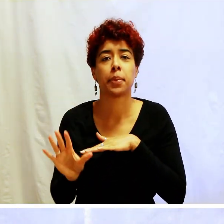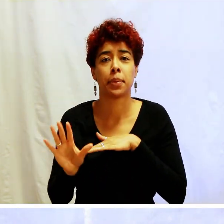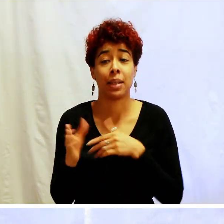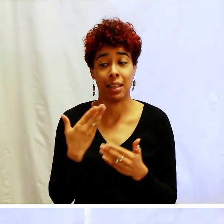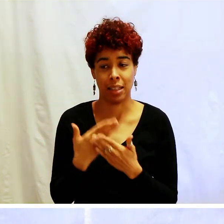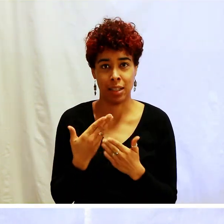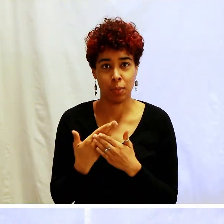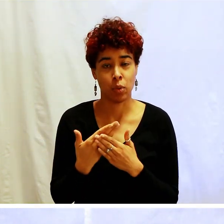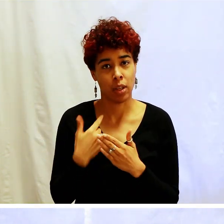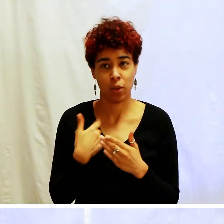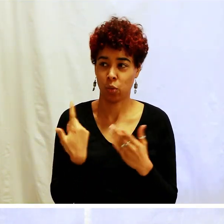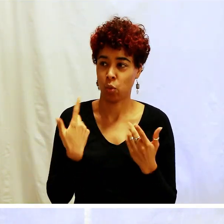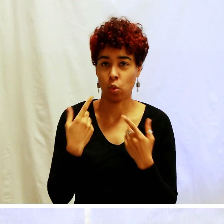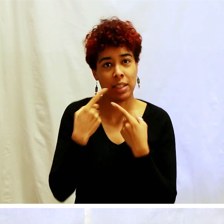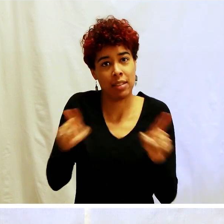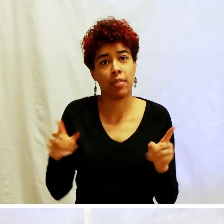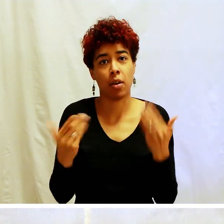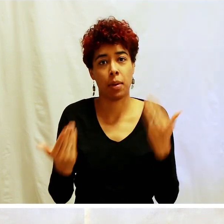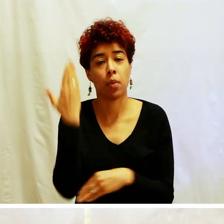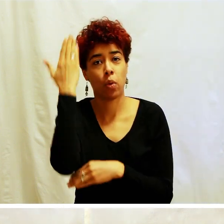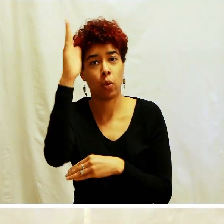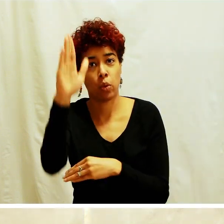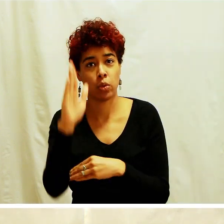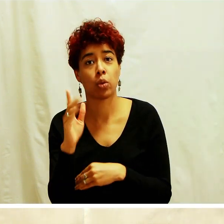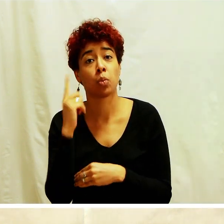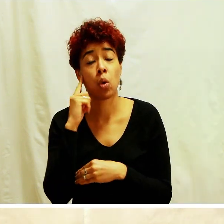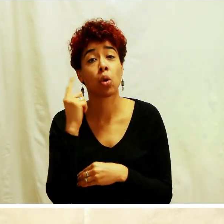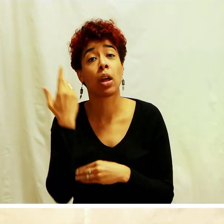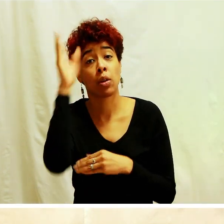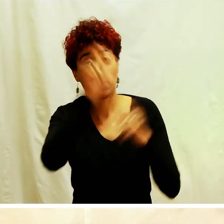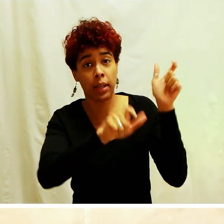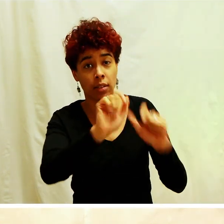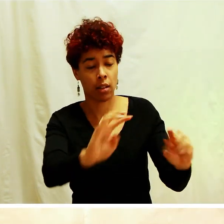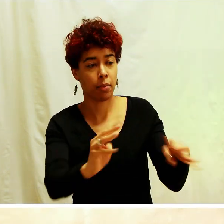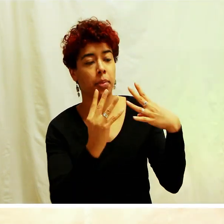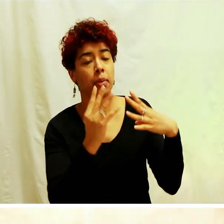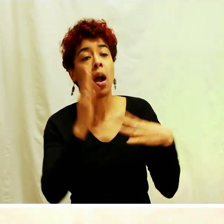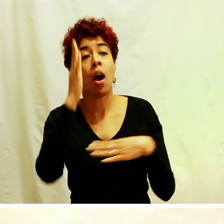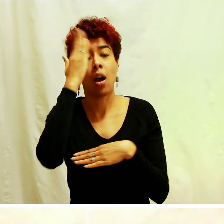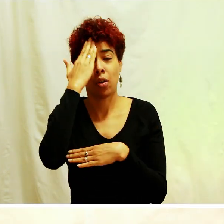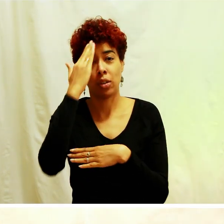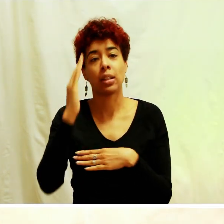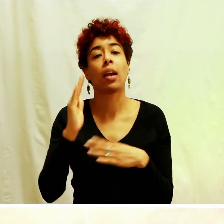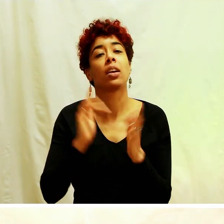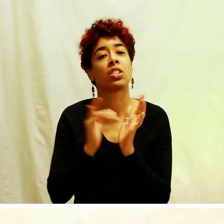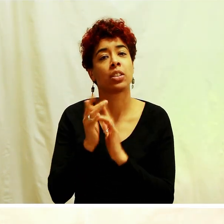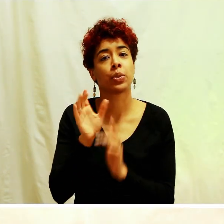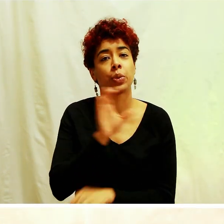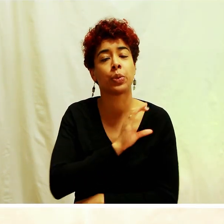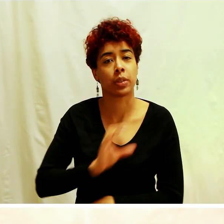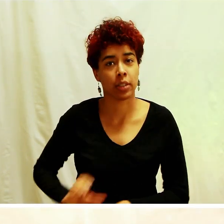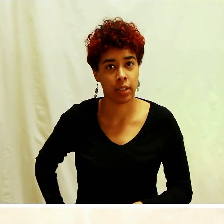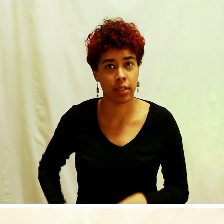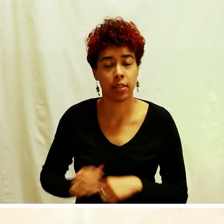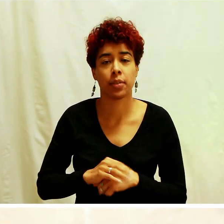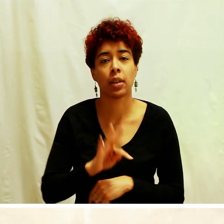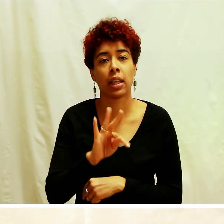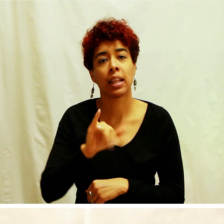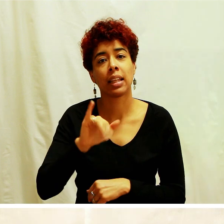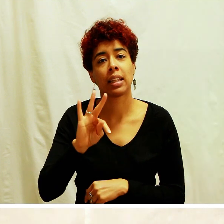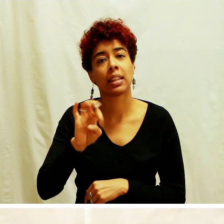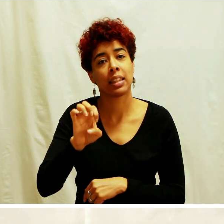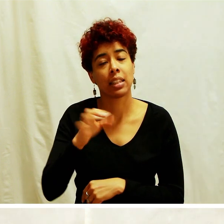pour ça que nous sommes distingués. C'est pour amener les autres à connaître Christ. Tite 2, verset 11 nous dit « Car la grâce de